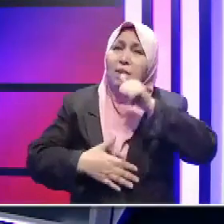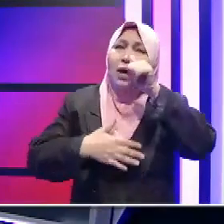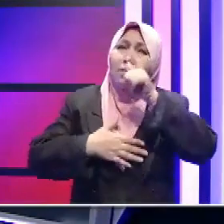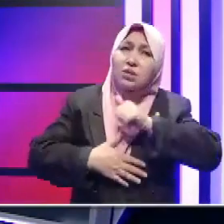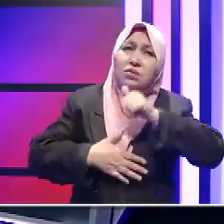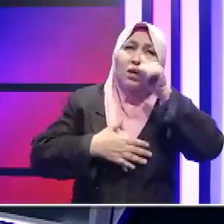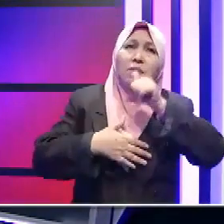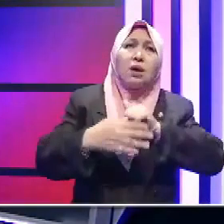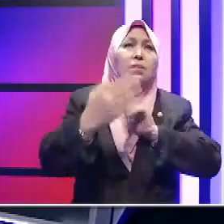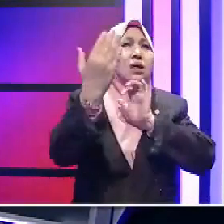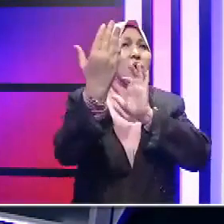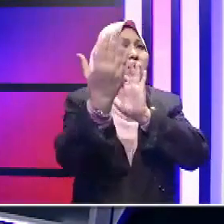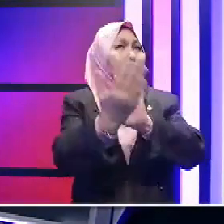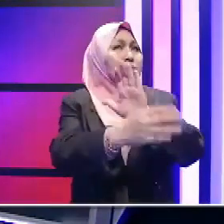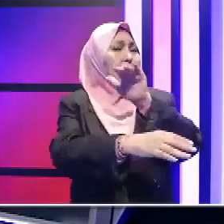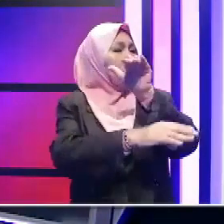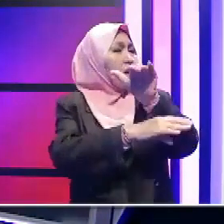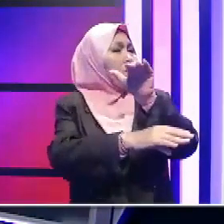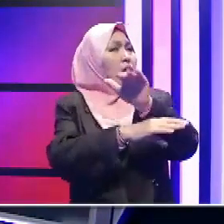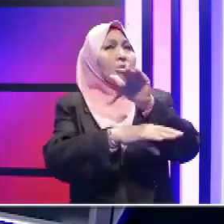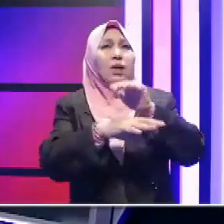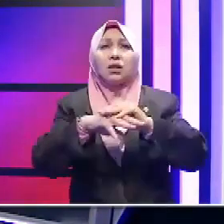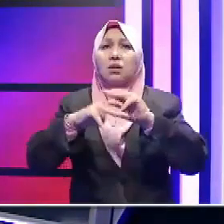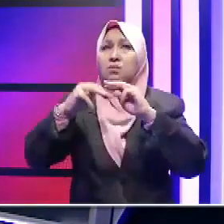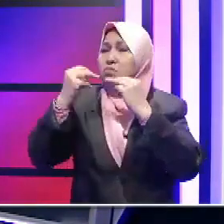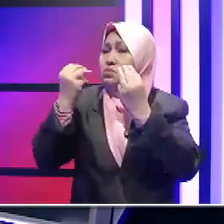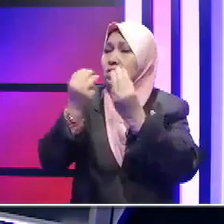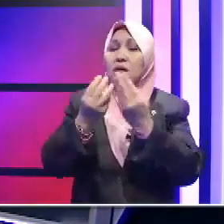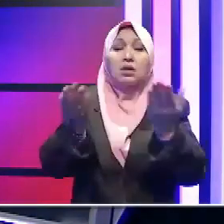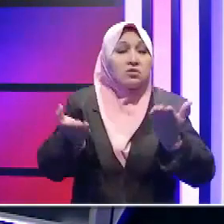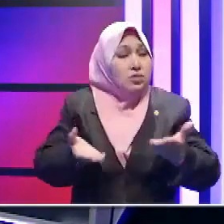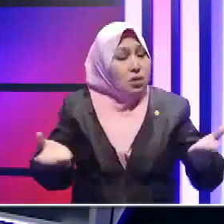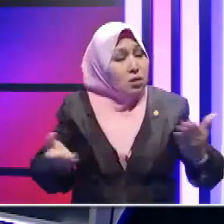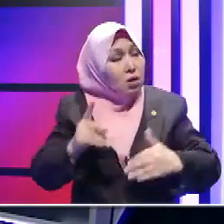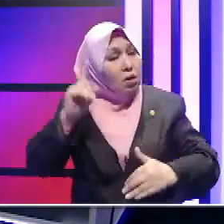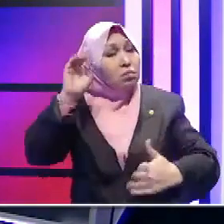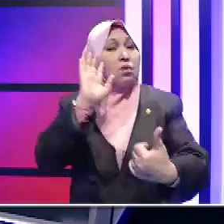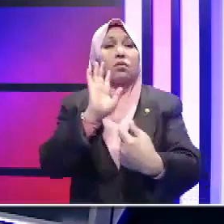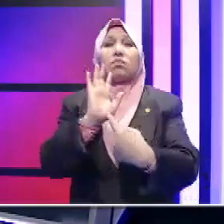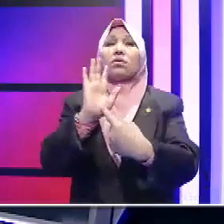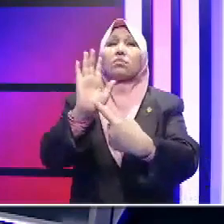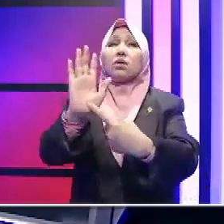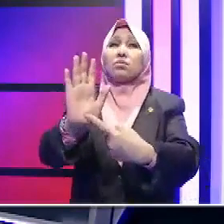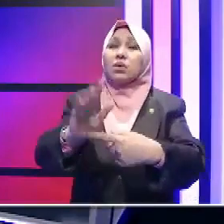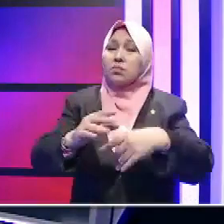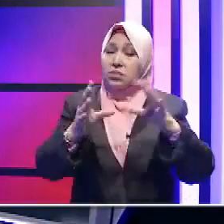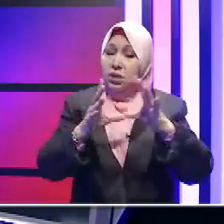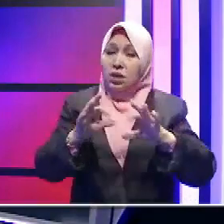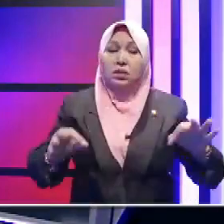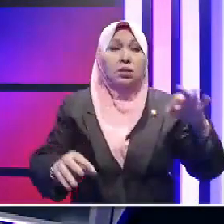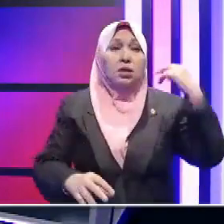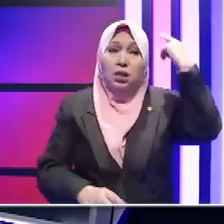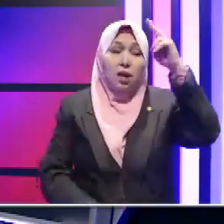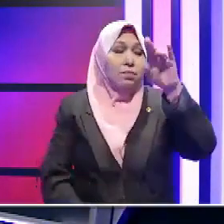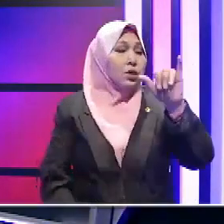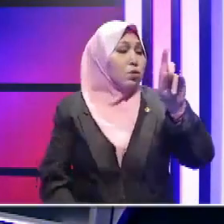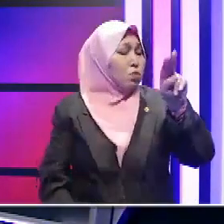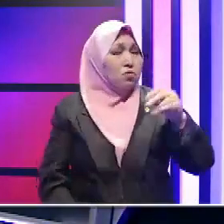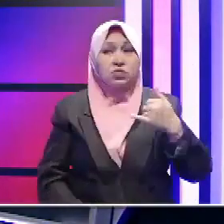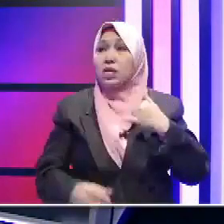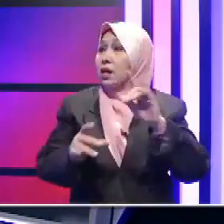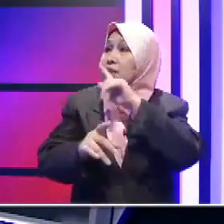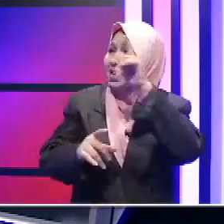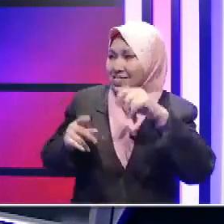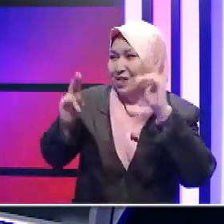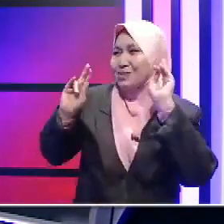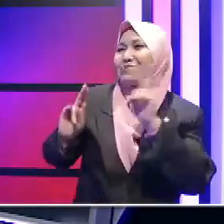Mania menghadapi dakwah dan keadaan kaumnya dan disini Allah ta'ala Tampilkan kisah nabi Yunus as ini saya nak tanya Ustaz ashaari